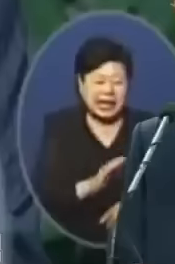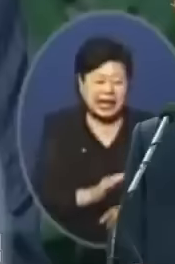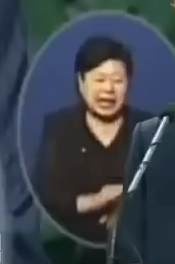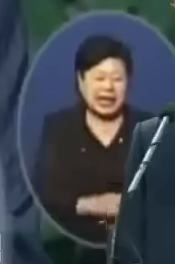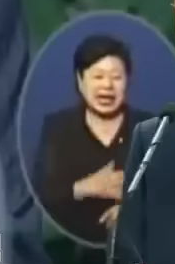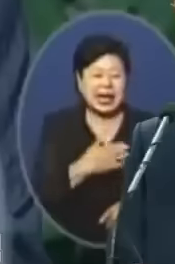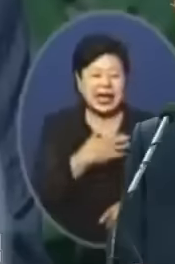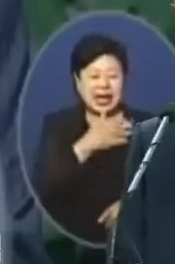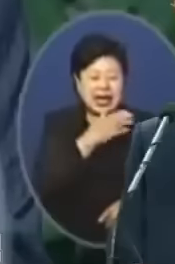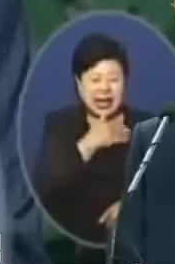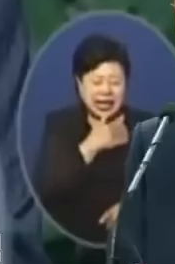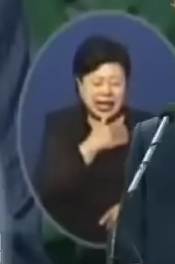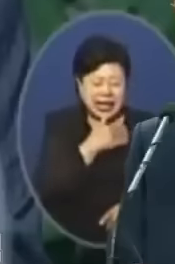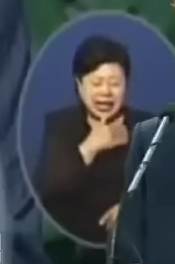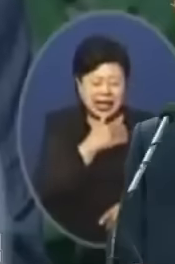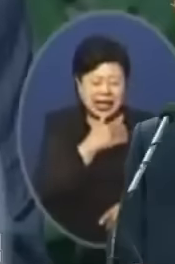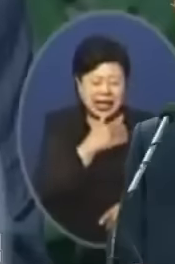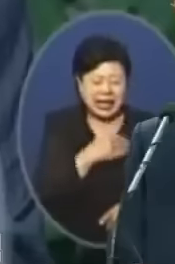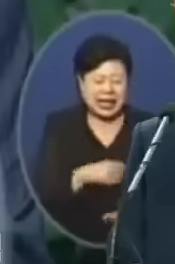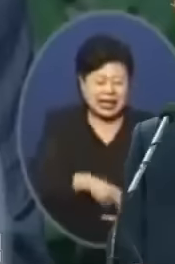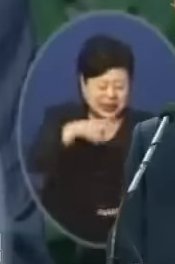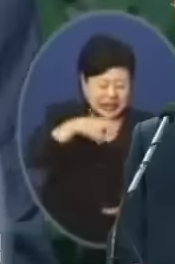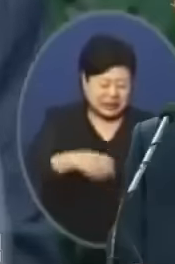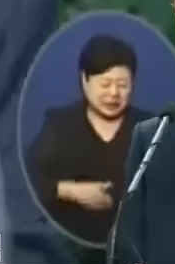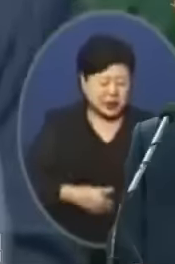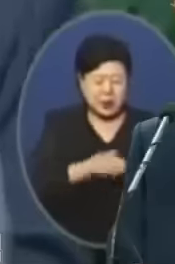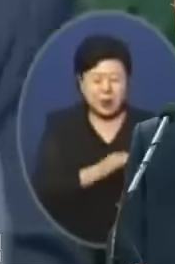깨닫게 되는 것입니다. 뛰어봤자 소용이 없다.